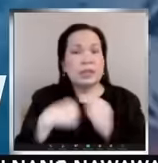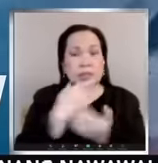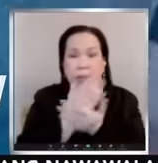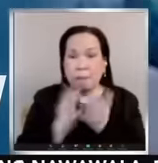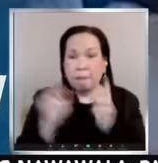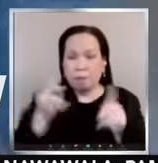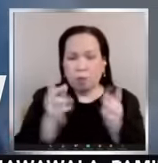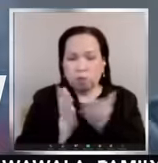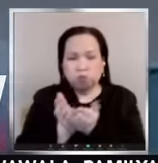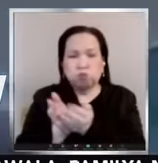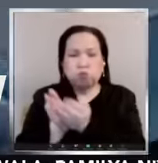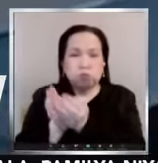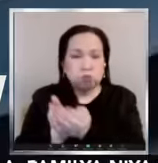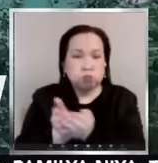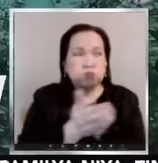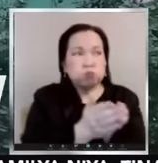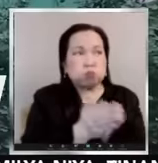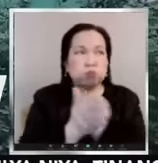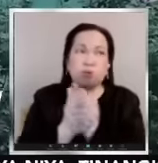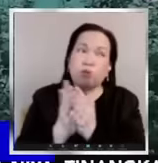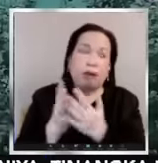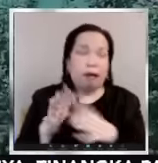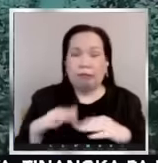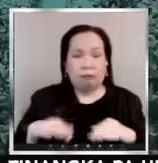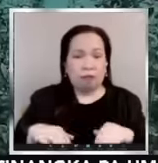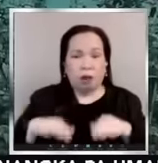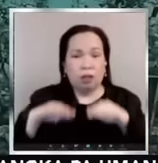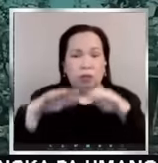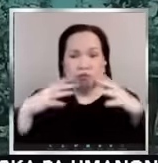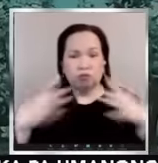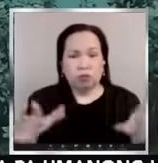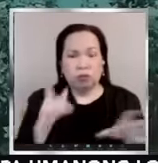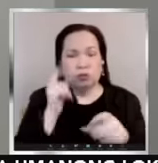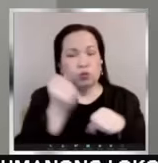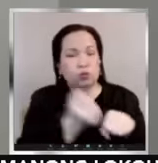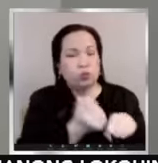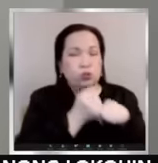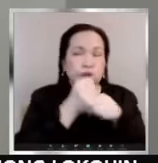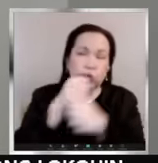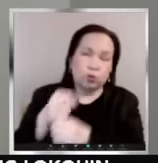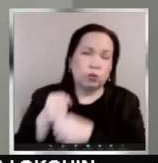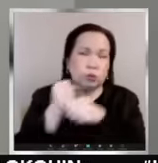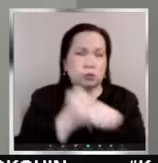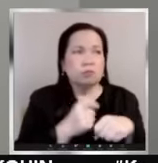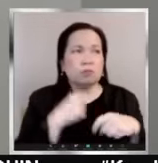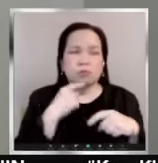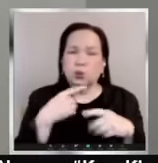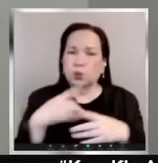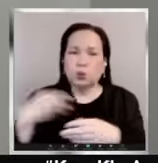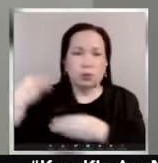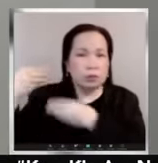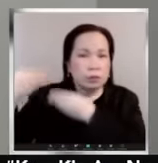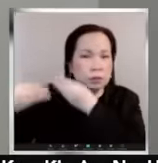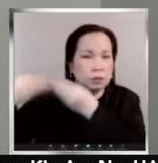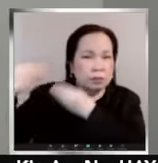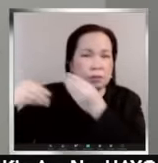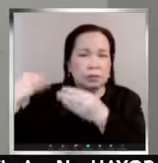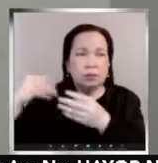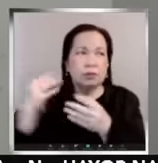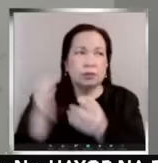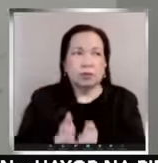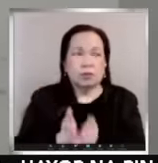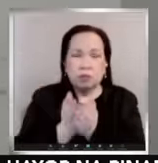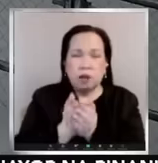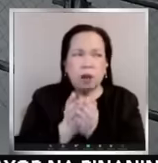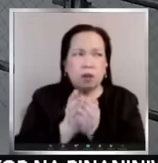matapos bahain ang mga kalsada. Worst to sa kasaysayan ng pagbabaha dito sa amin. Nilagpasan